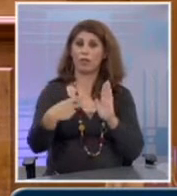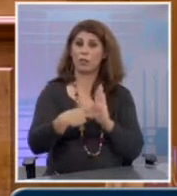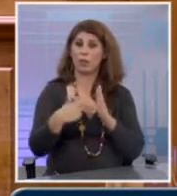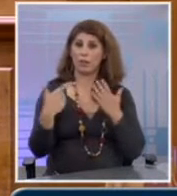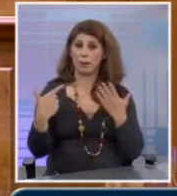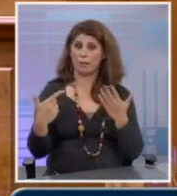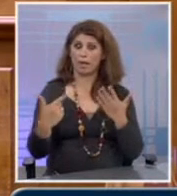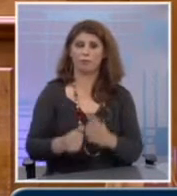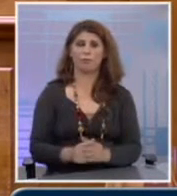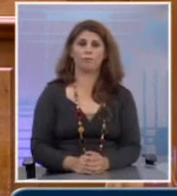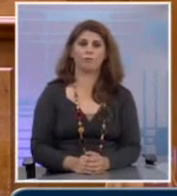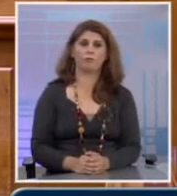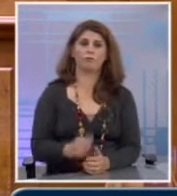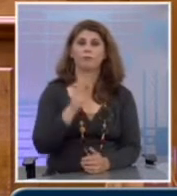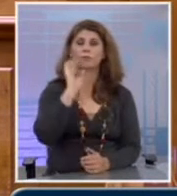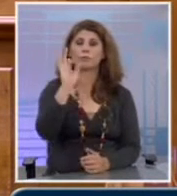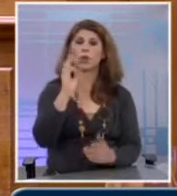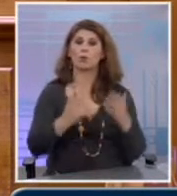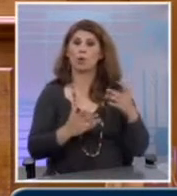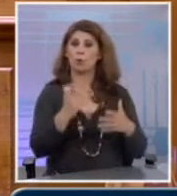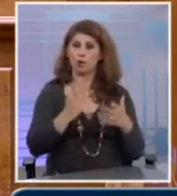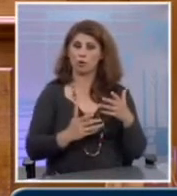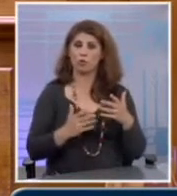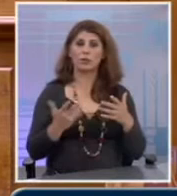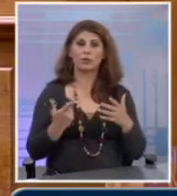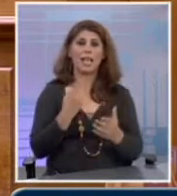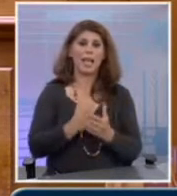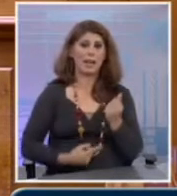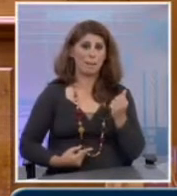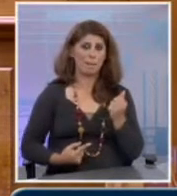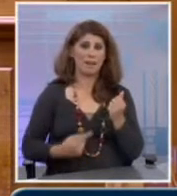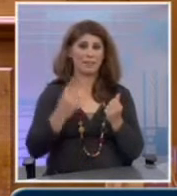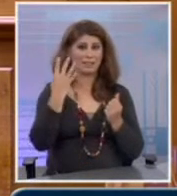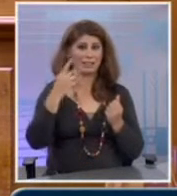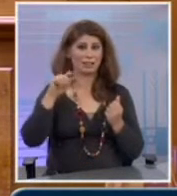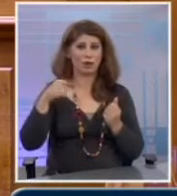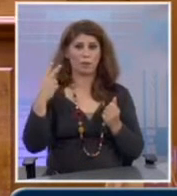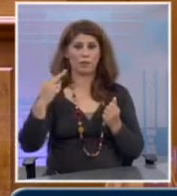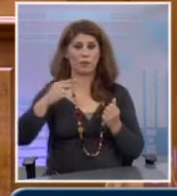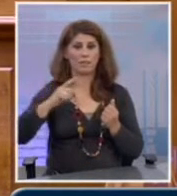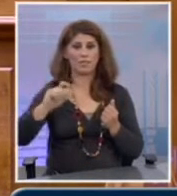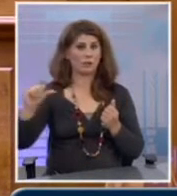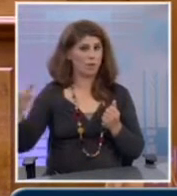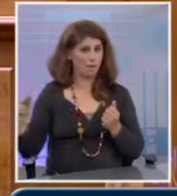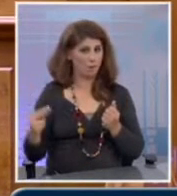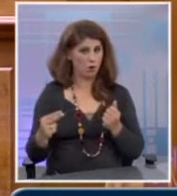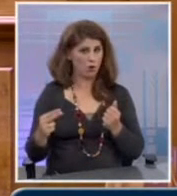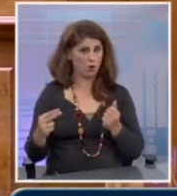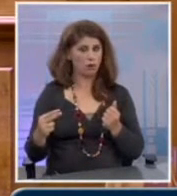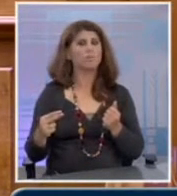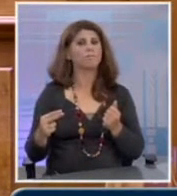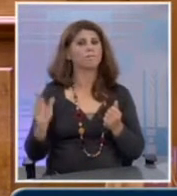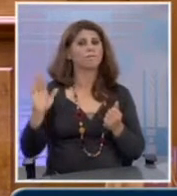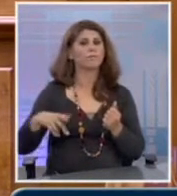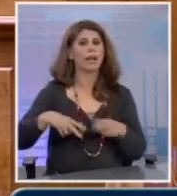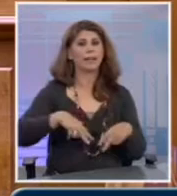το 2007, στόχος του προϋπολογισμού ήταν έλλειμμα 4,2 δισεκατομμύρια ευρώ και τελικά η